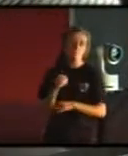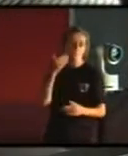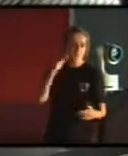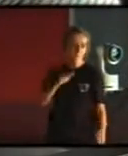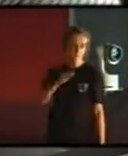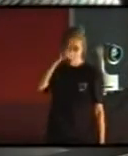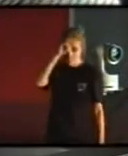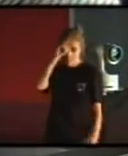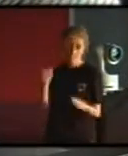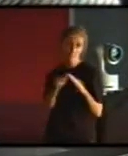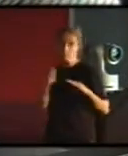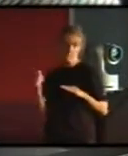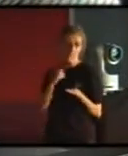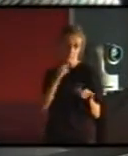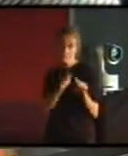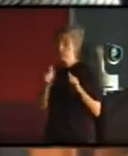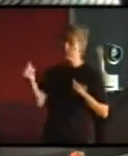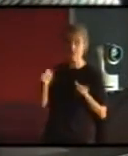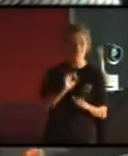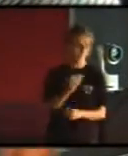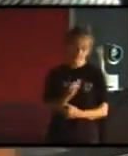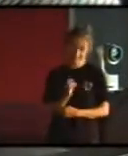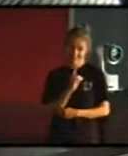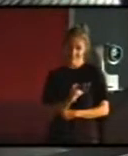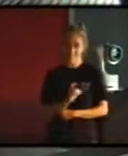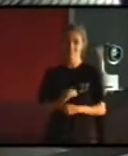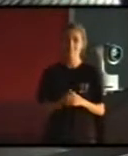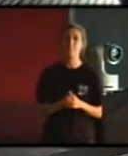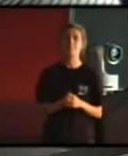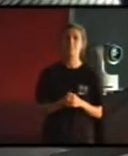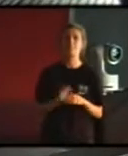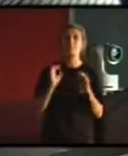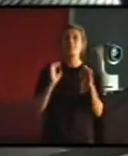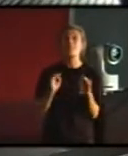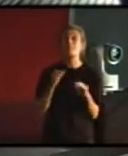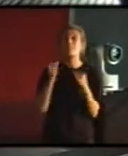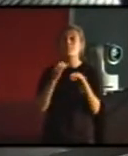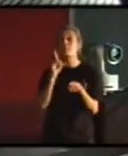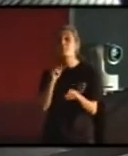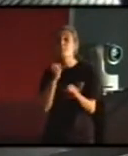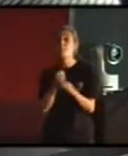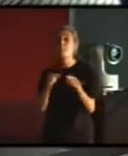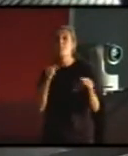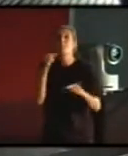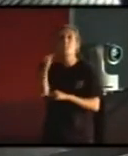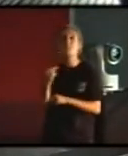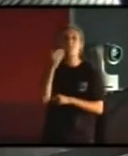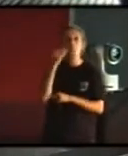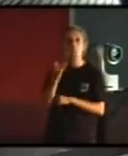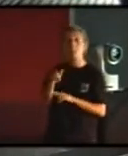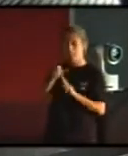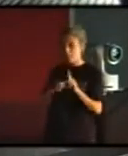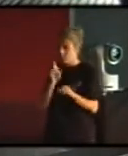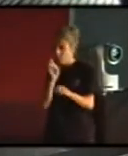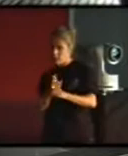savais déjà ce qu'ils auraient voulu ou ce qu'ils allaient vouloir d'ici 20 ans. Ça, c'est le sort de tous les conservateurs de